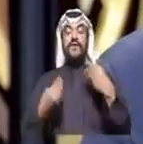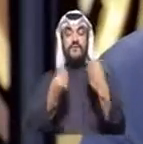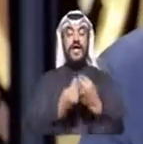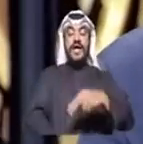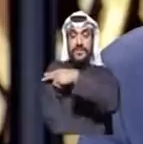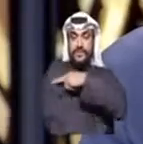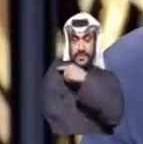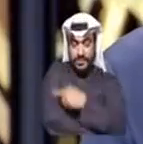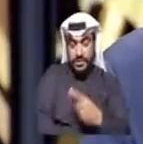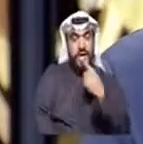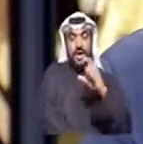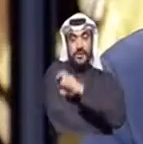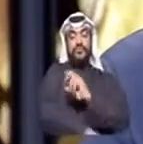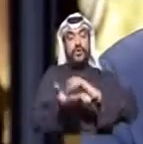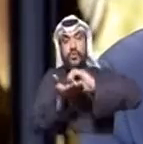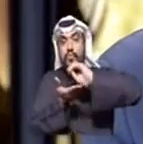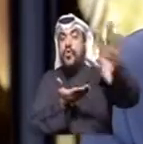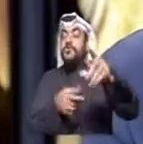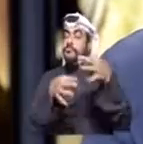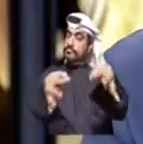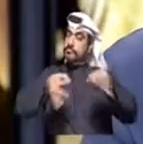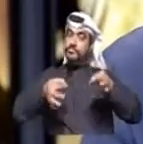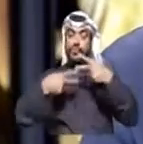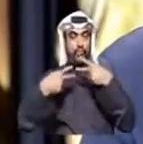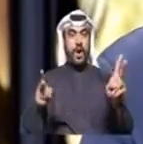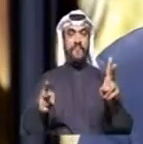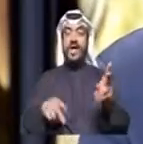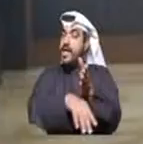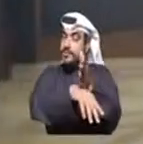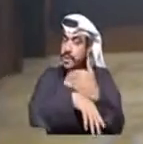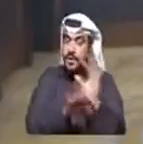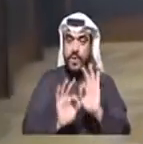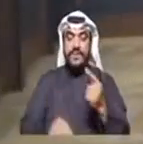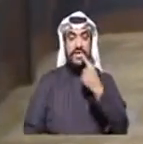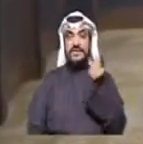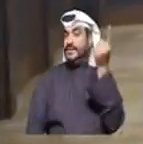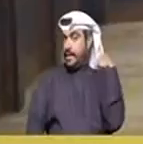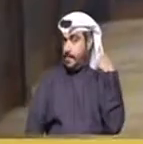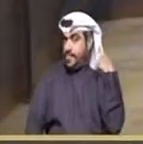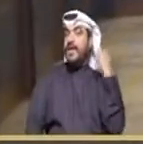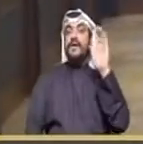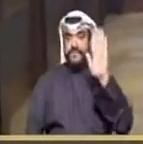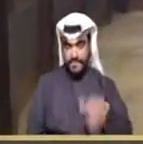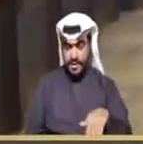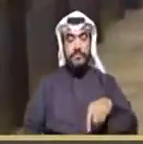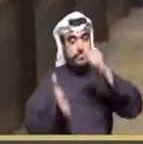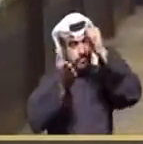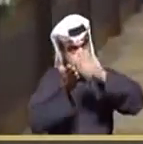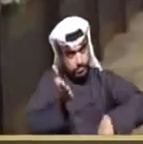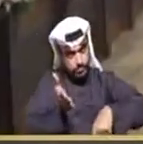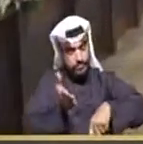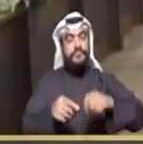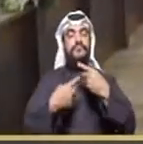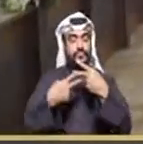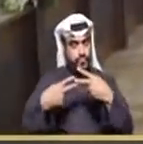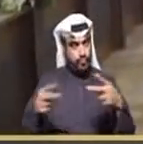في سوريا أنها تؤدي الغرض المرجو منها. السنة الماضية تم